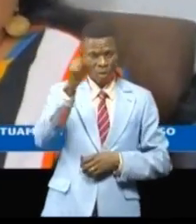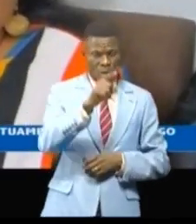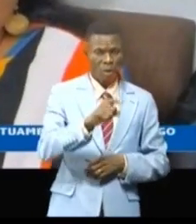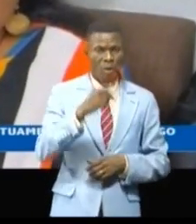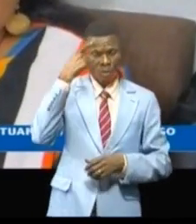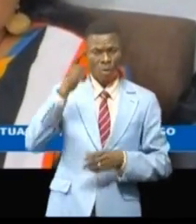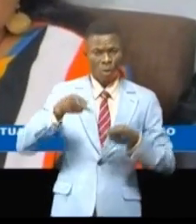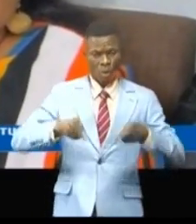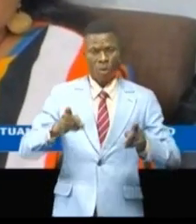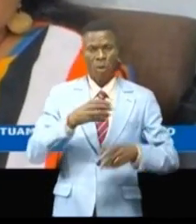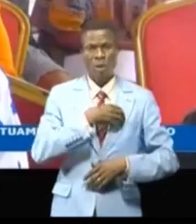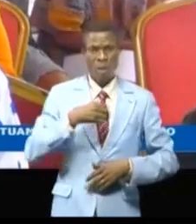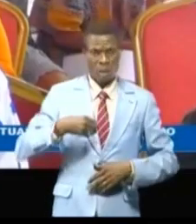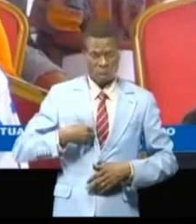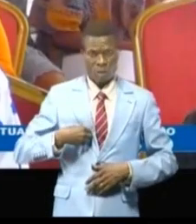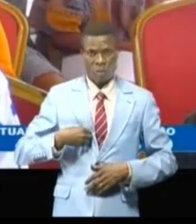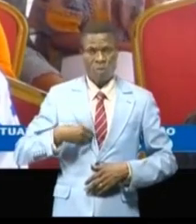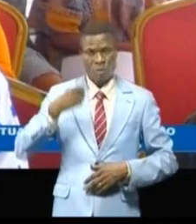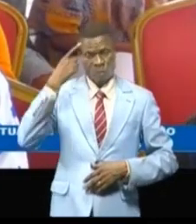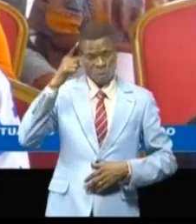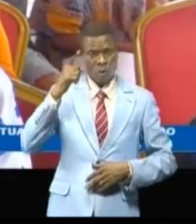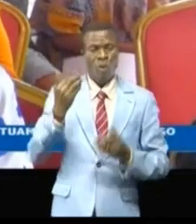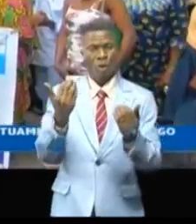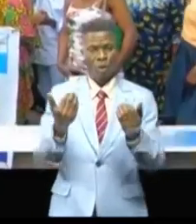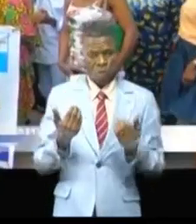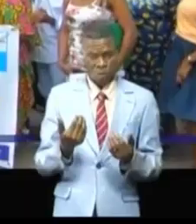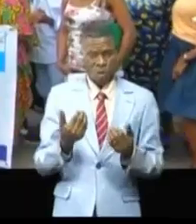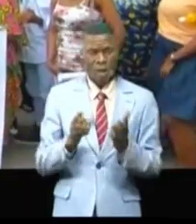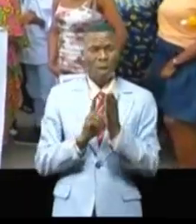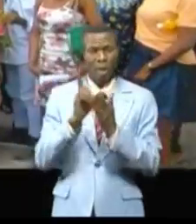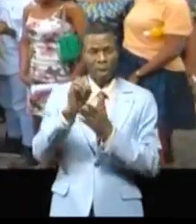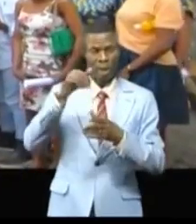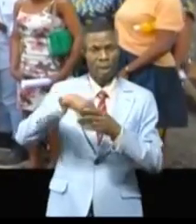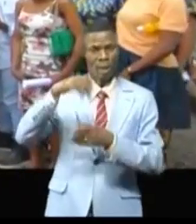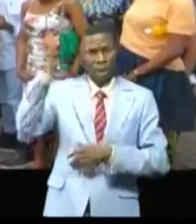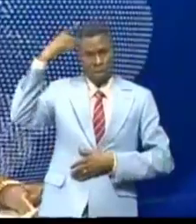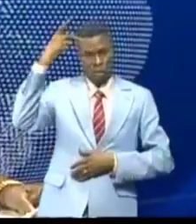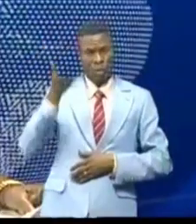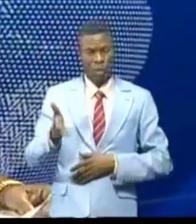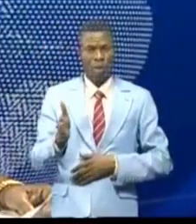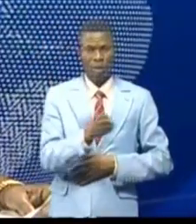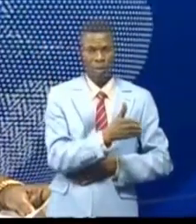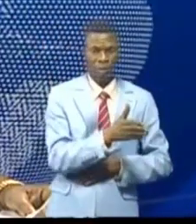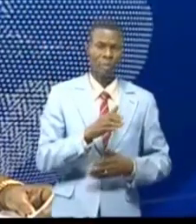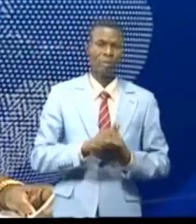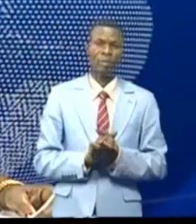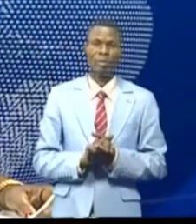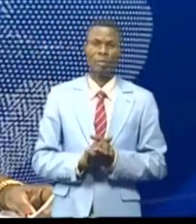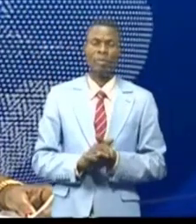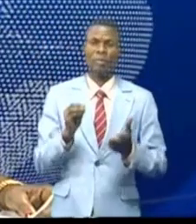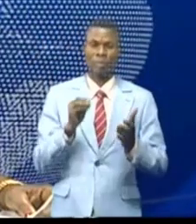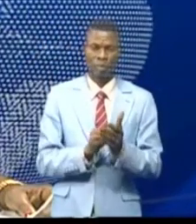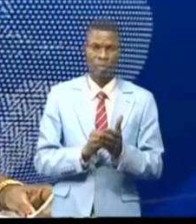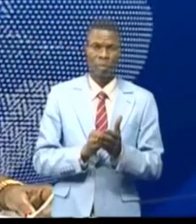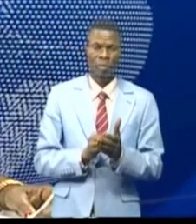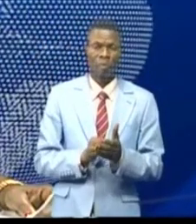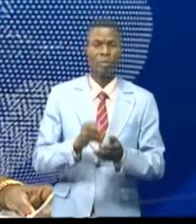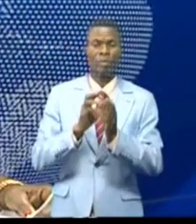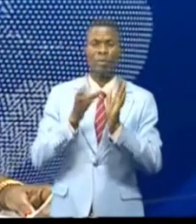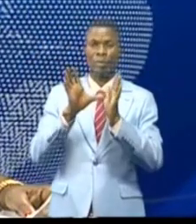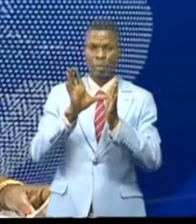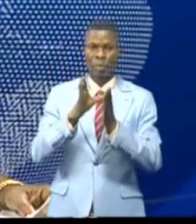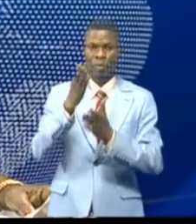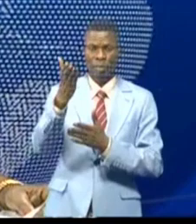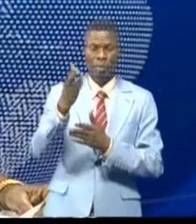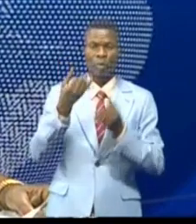laisser la femme, du moins pour celle qui veut, d'évoluer en politique. Et puis encore ce reportage sur